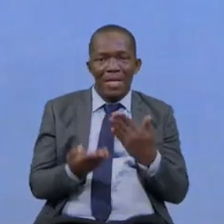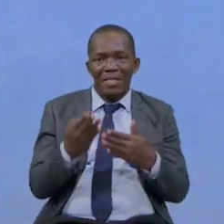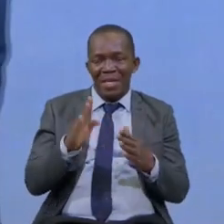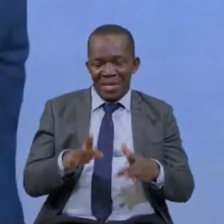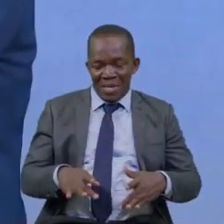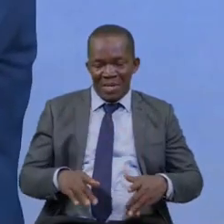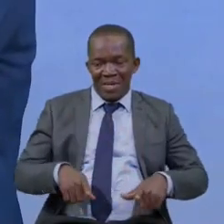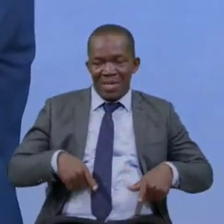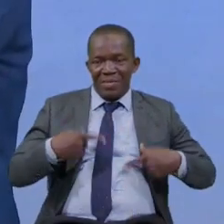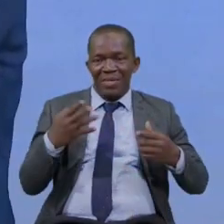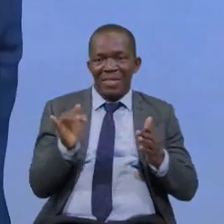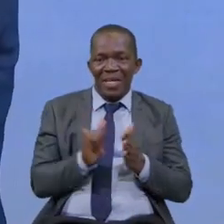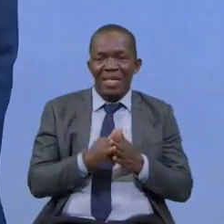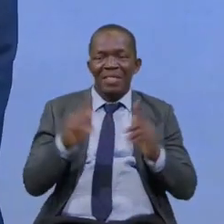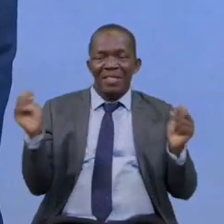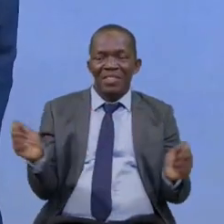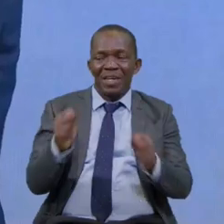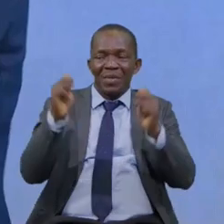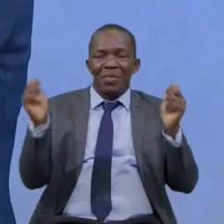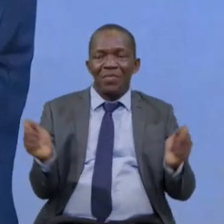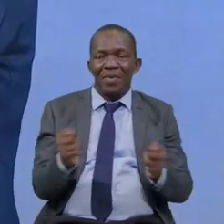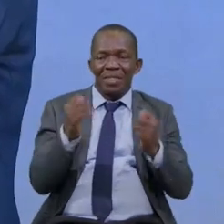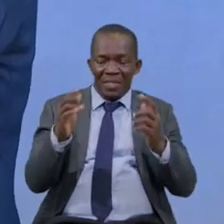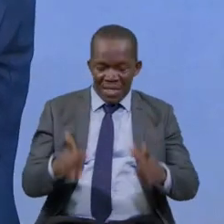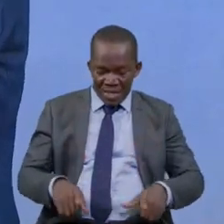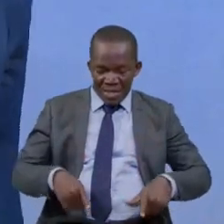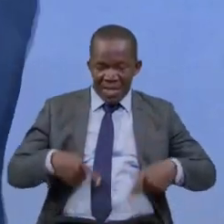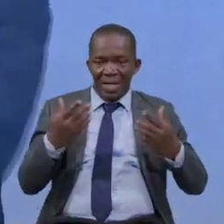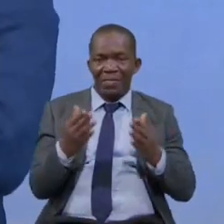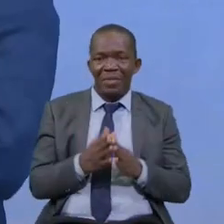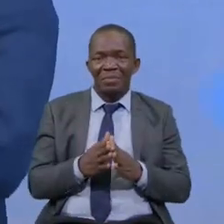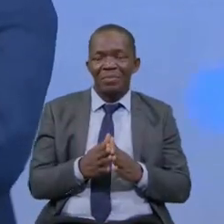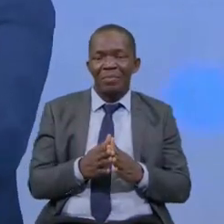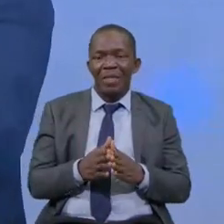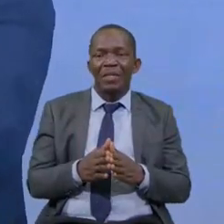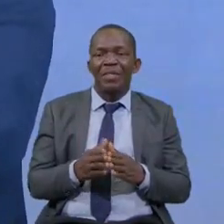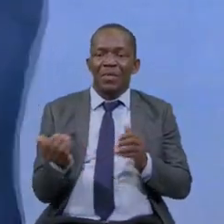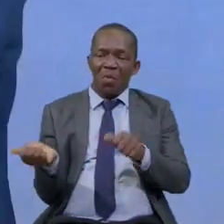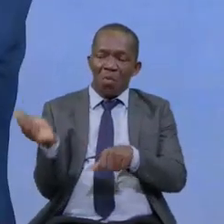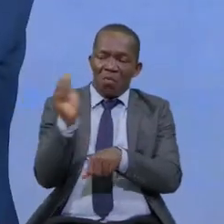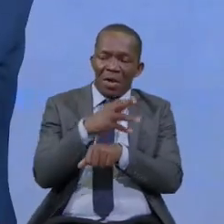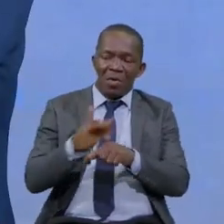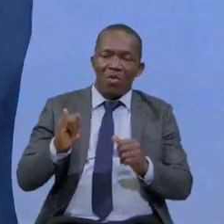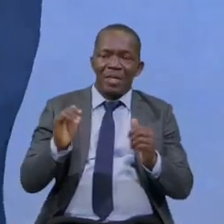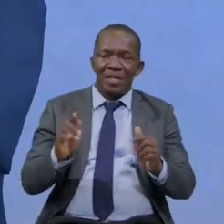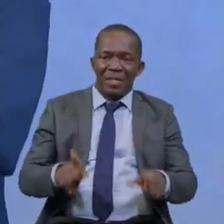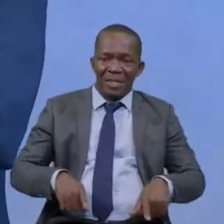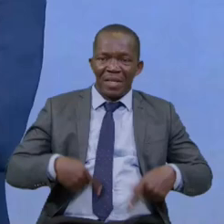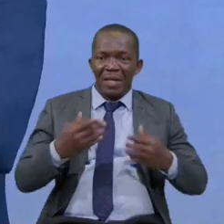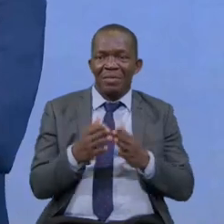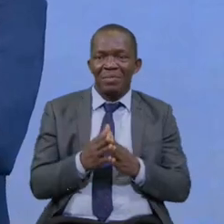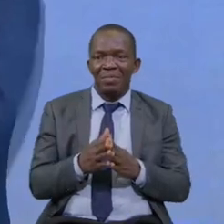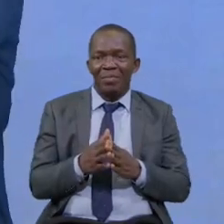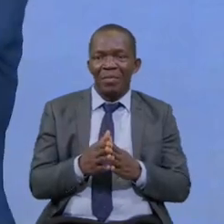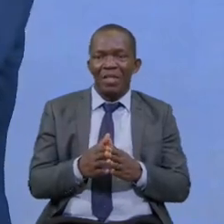nous puissions mener la vie victorieuse. Il nous autorise à être comme lui. Il nous autorise à